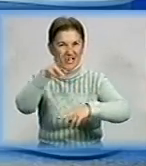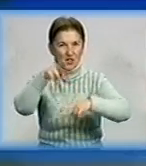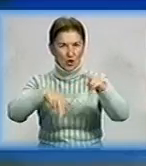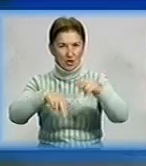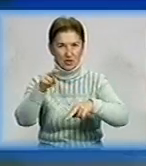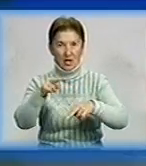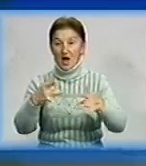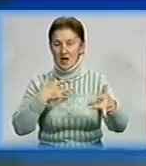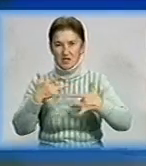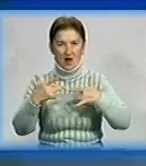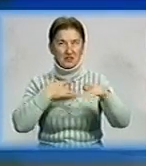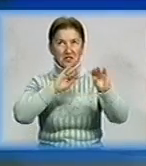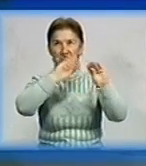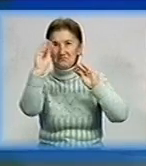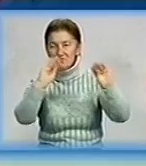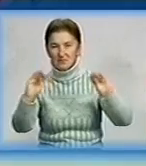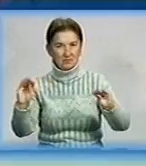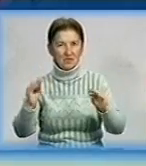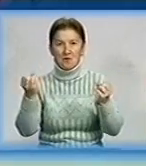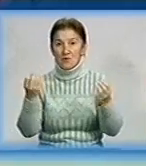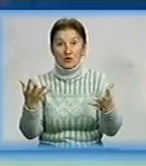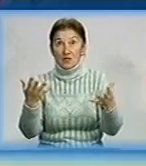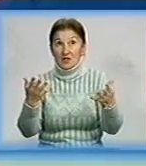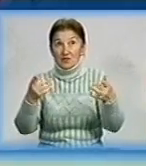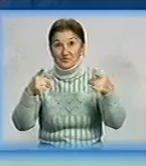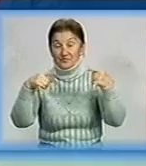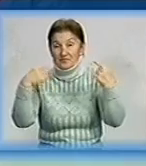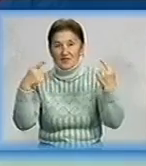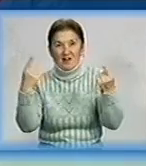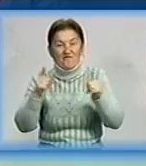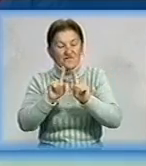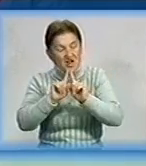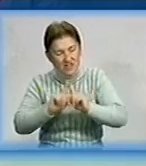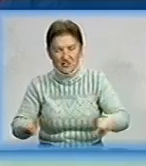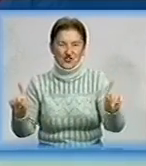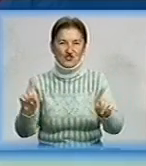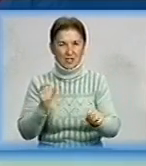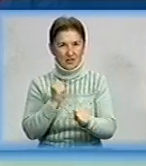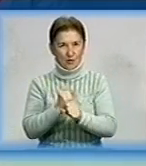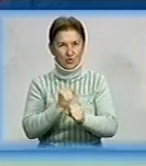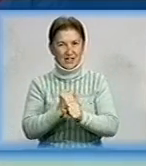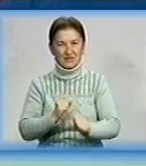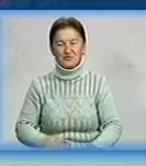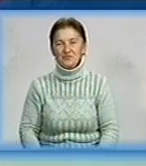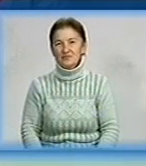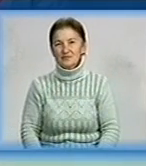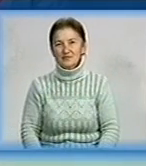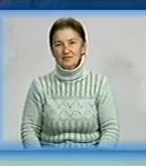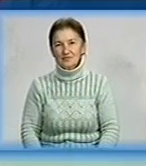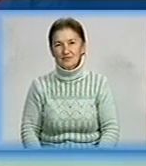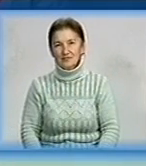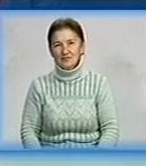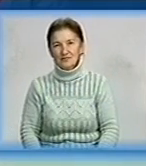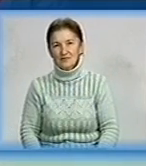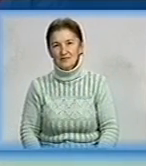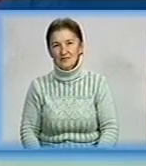просто фантастическая работа. especially in the city center, obviously, you know. But so I think in this sense, we just need to understand what we have